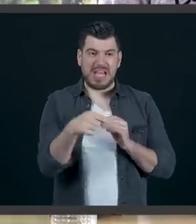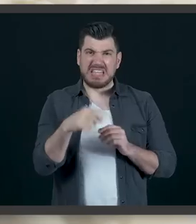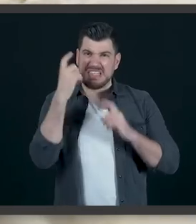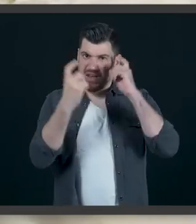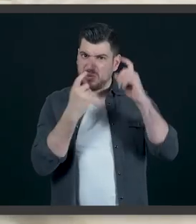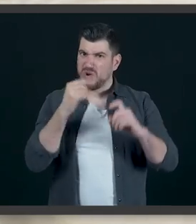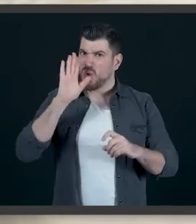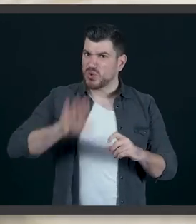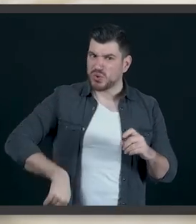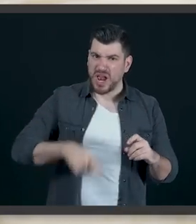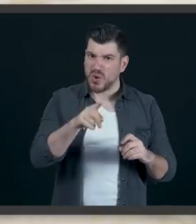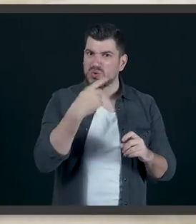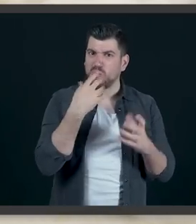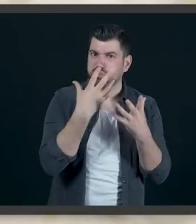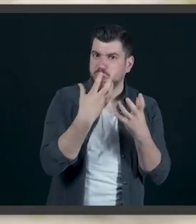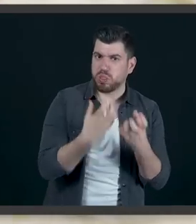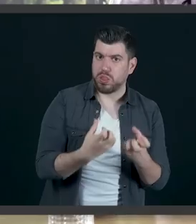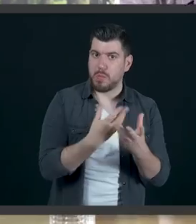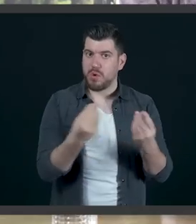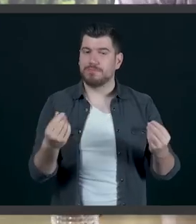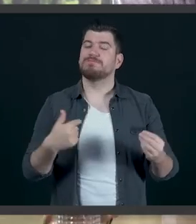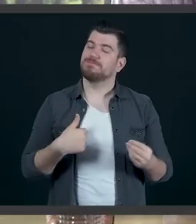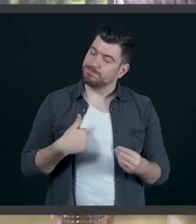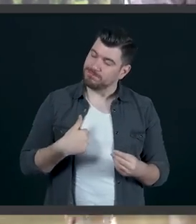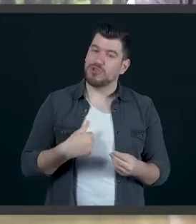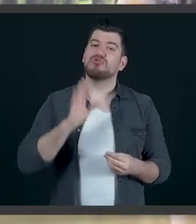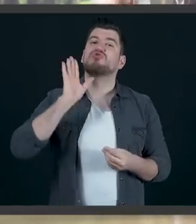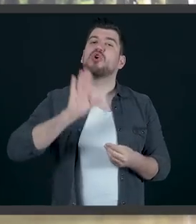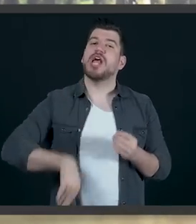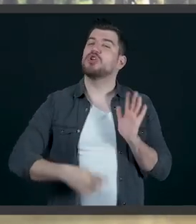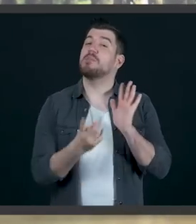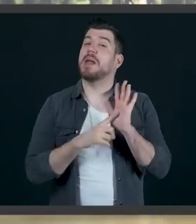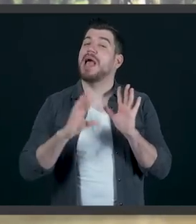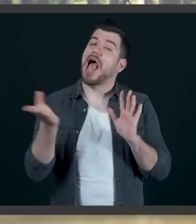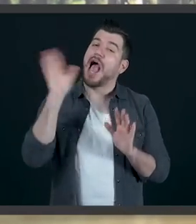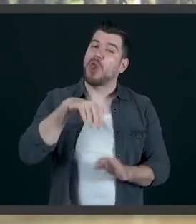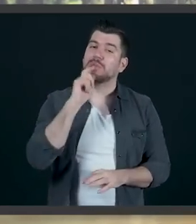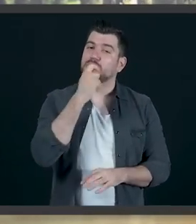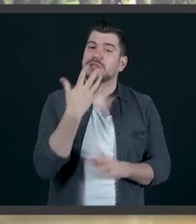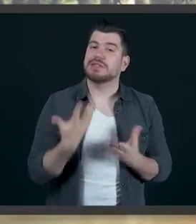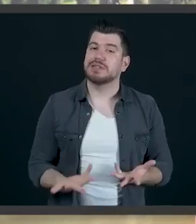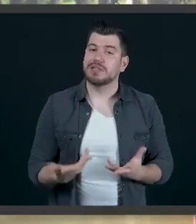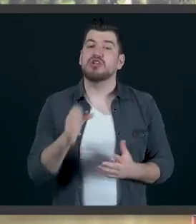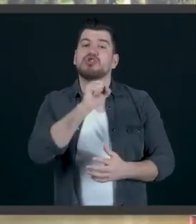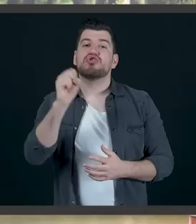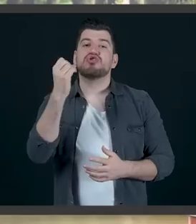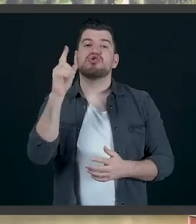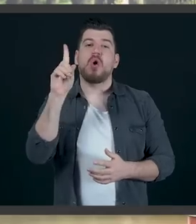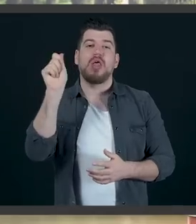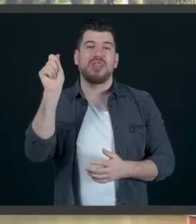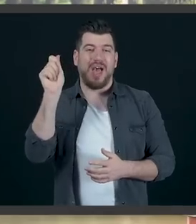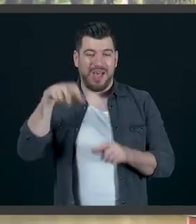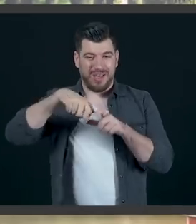πολύ υγρή η πίτα στο τέλος, δεν θα ψηθεί σωστά. Άμα σας πω ότι θα ρίξουμε και ένα κουτάκι σόδα, από αυτή που πίνουμε, από αυτή που παίρνουμε από τα